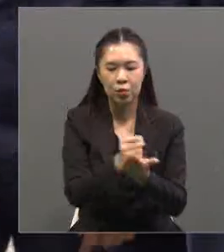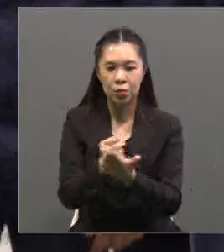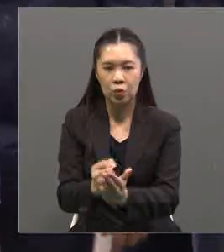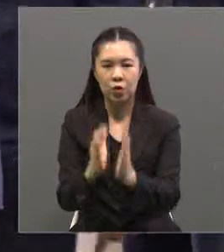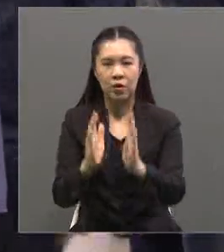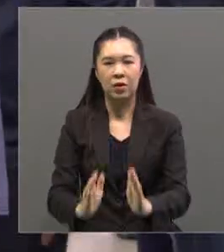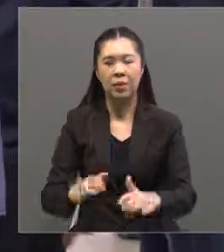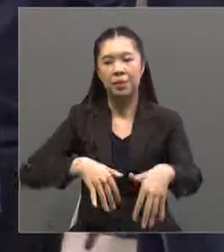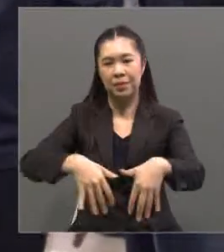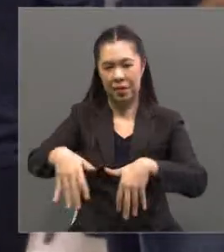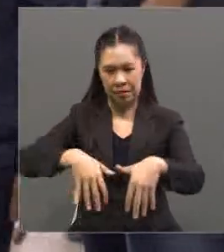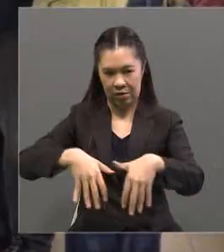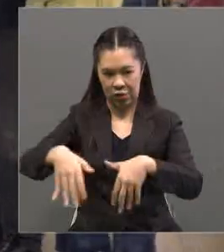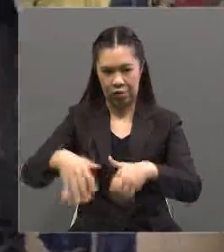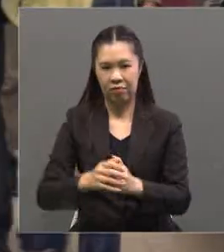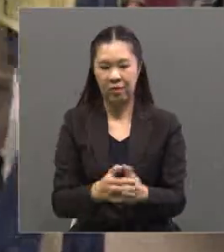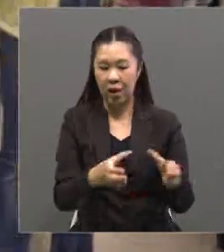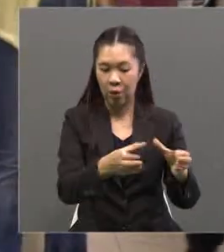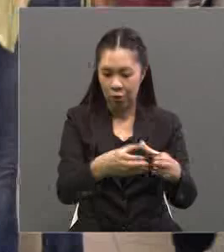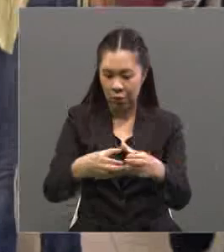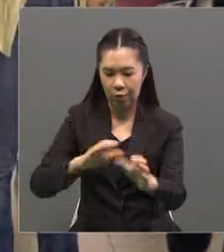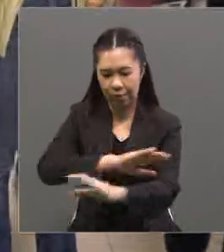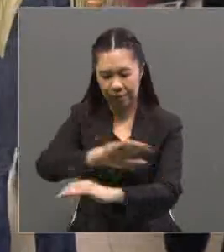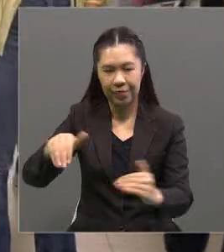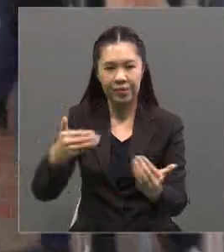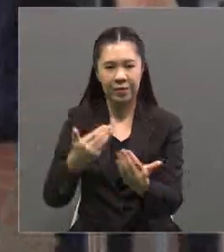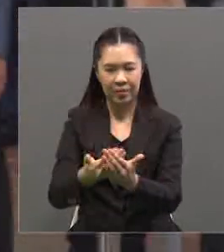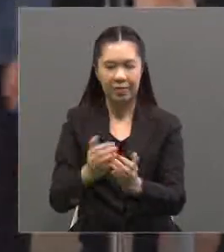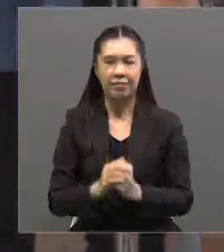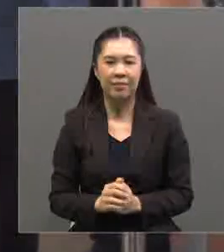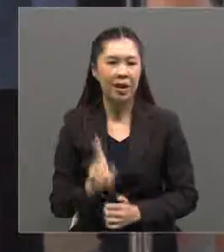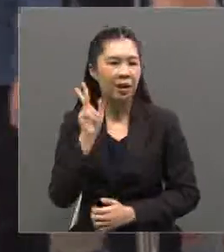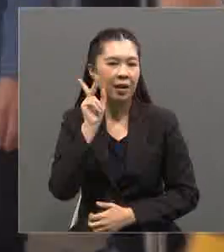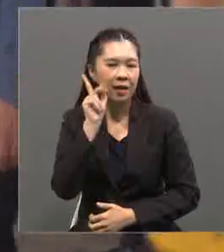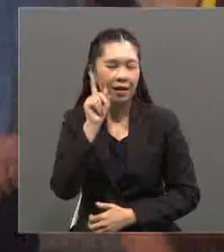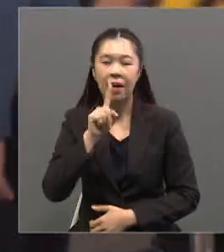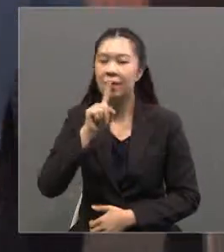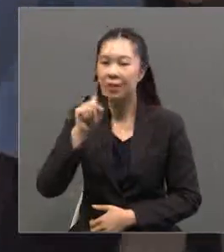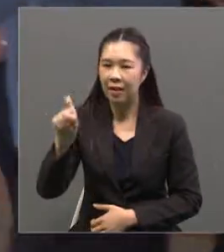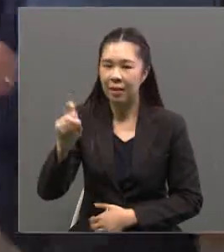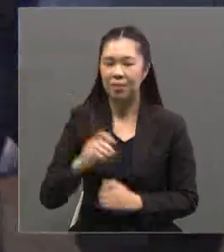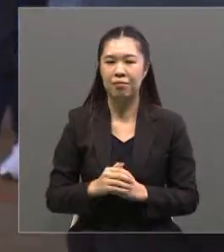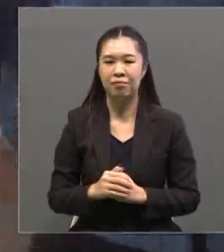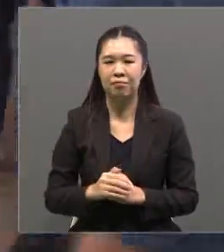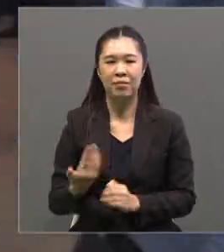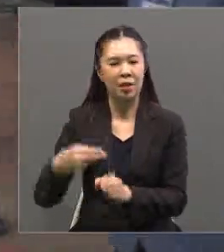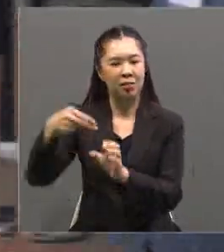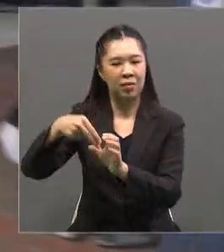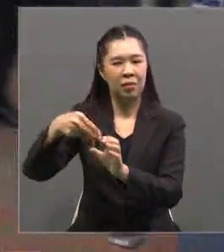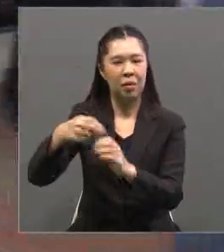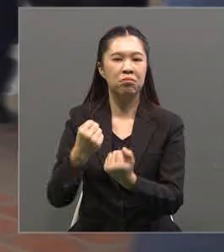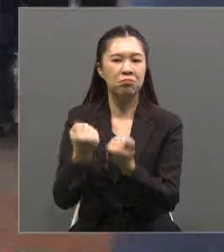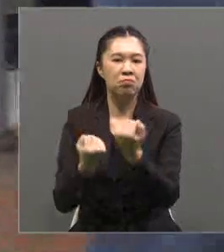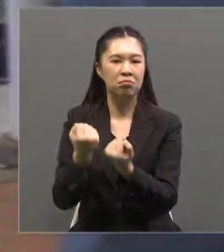ได้มากที่สุดแล้วให้ครอบคลุมทุกกลุ่มไงอย่างที่นักข่าวไปถามนักข่าวร้องถามแบบนี้ท่านนายกจริงๆนะครับเบนซินมีสิทธิ์ไหมคะเนี่ย